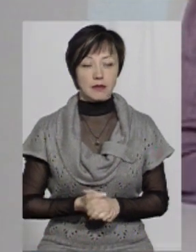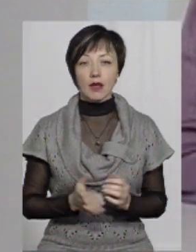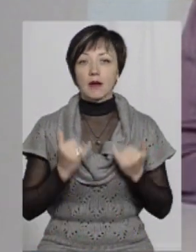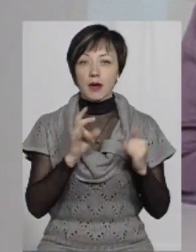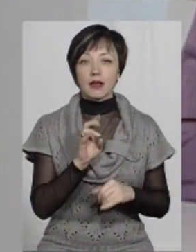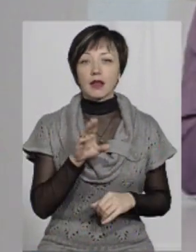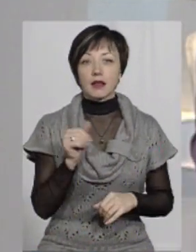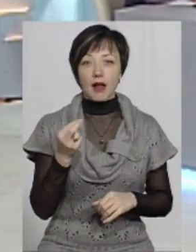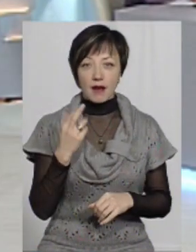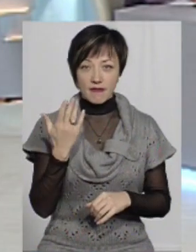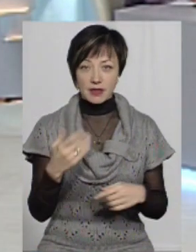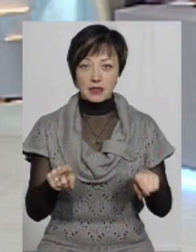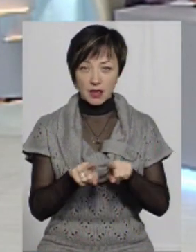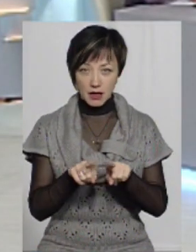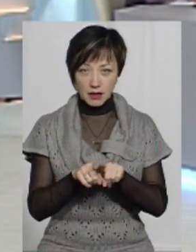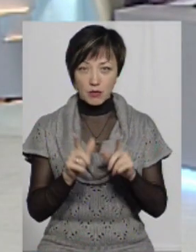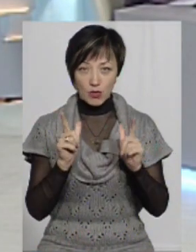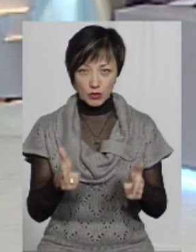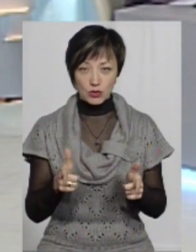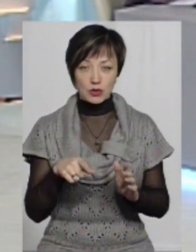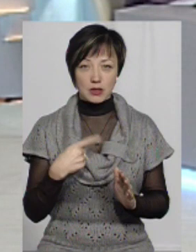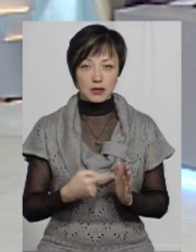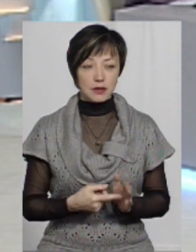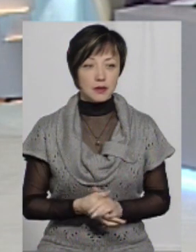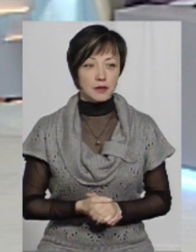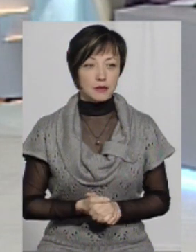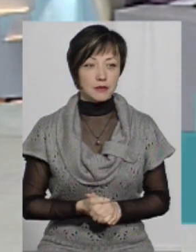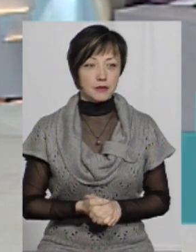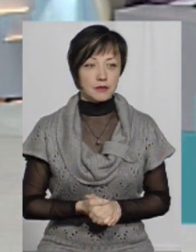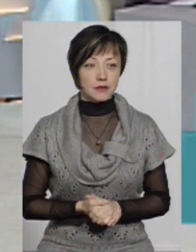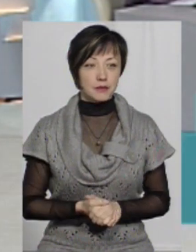Пані Наталі, ви з таким лайфхаком погоджуєтесь?